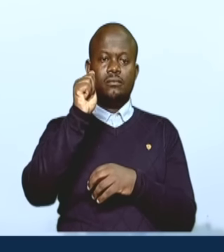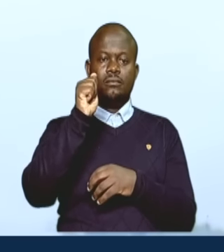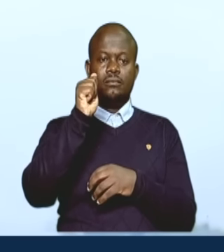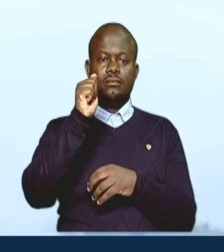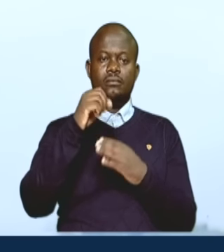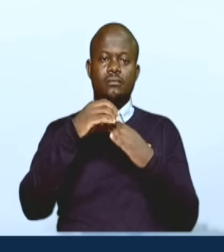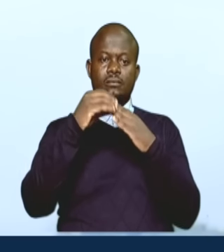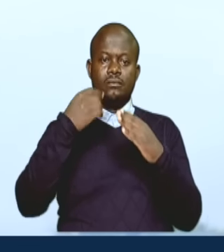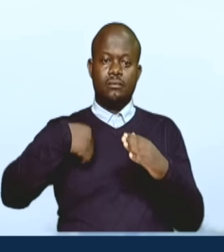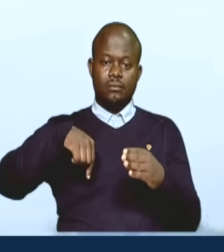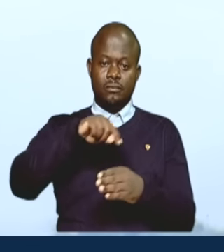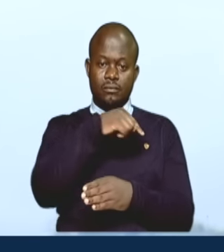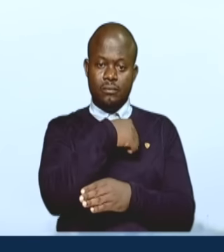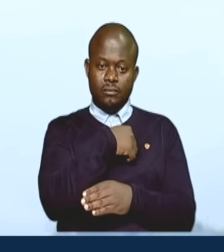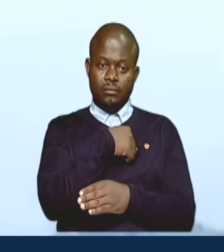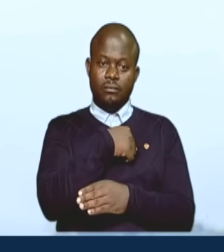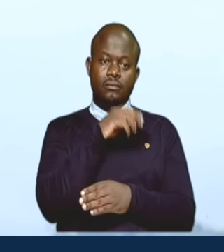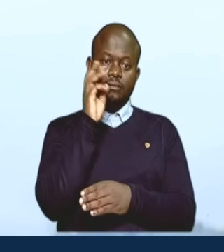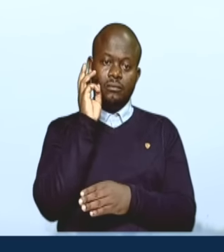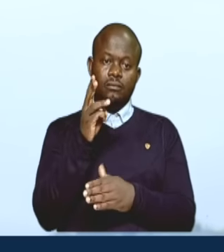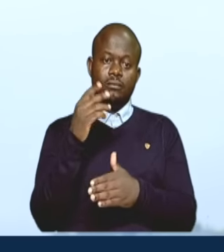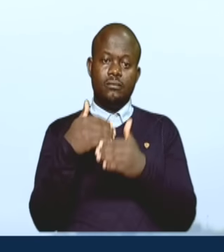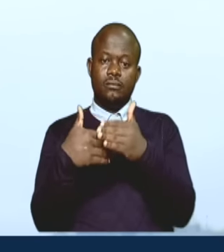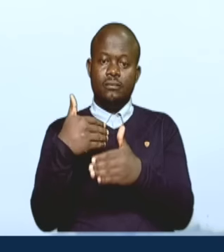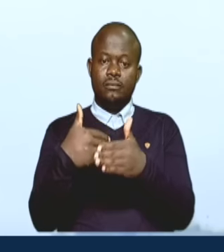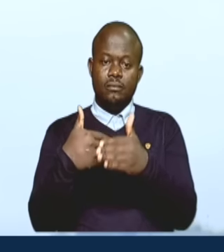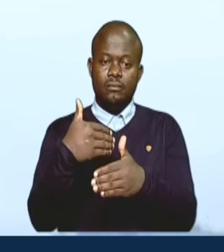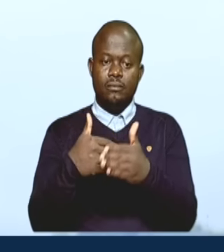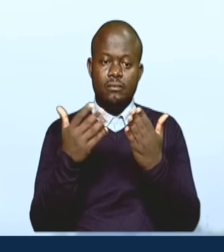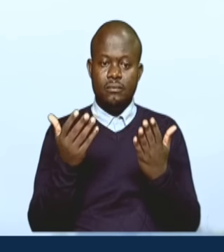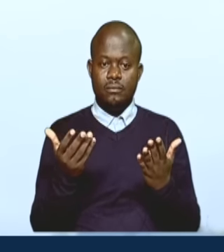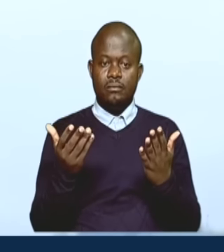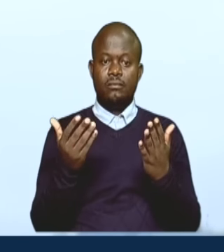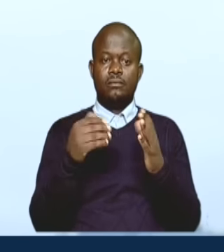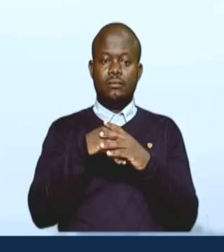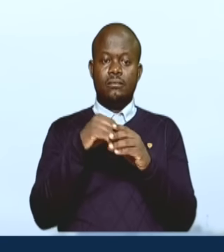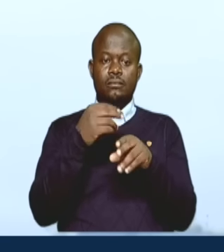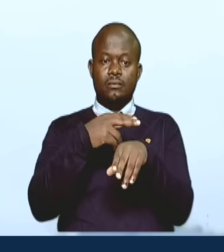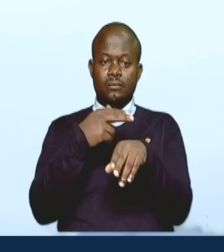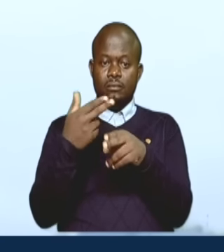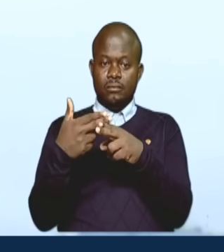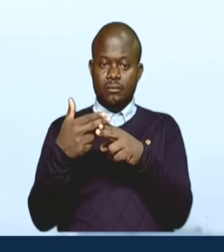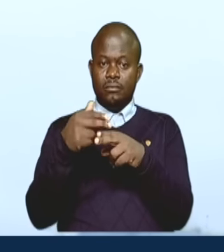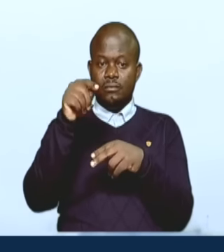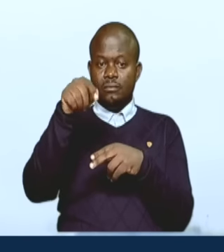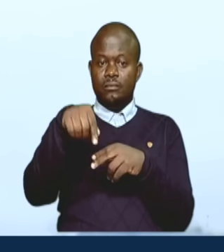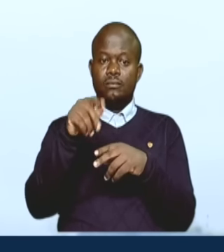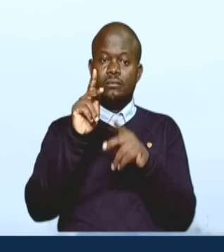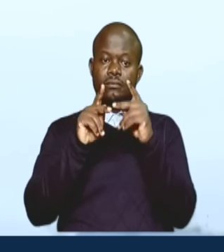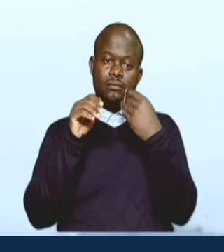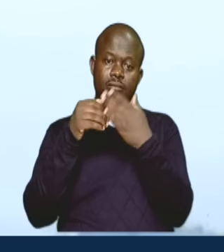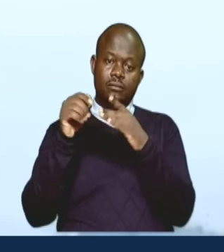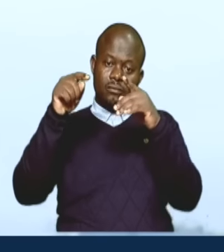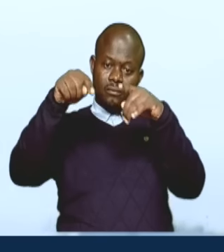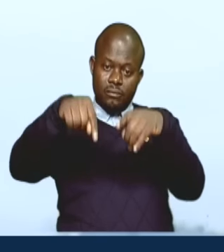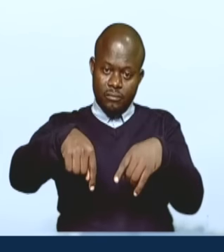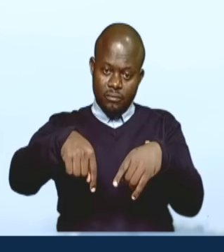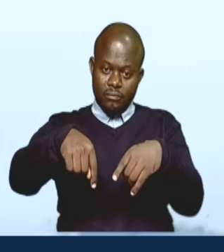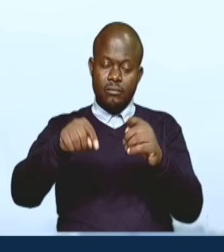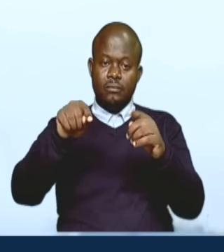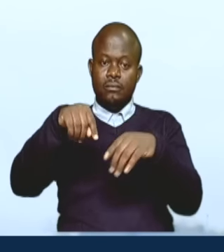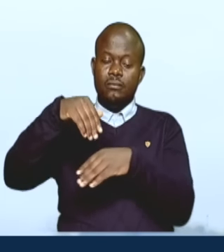ubuyobozi bwacu buzababa hafi. Mu minsi ya vuba hari abantu bazaza hano, bazabatuma